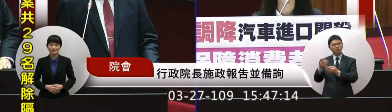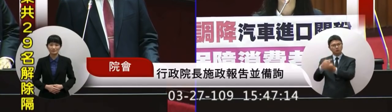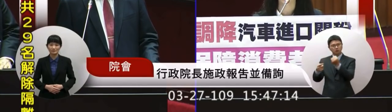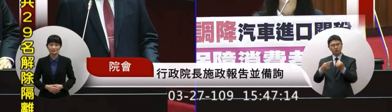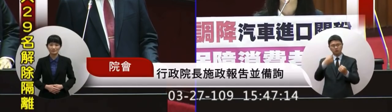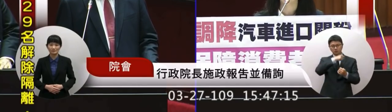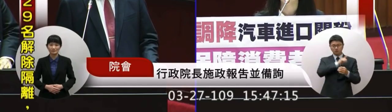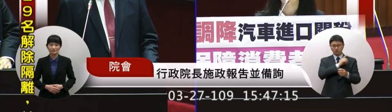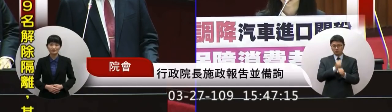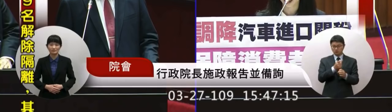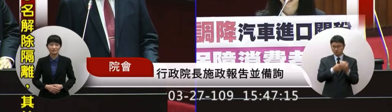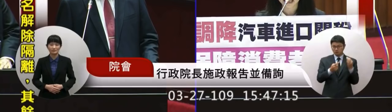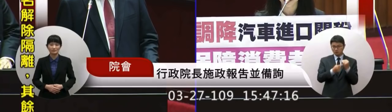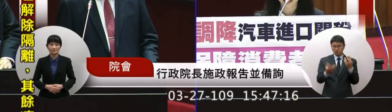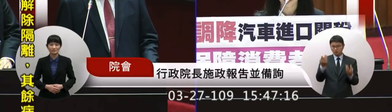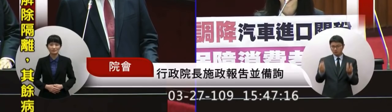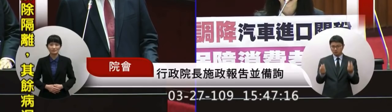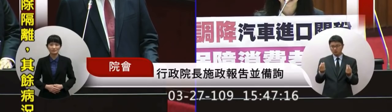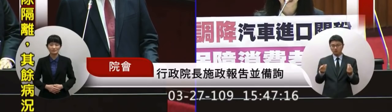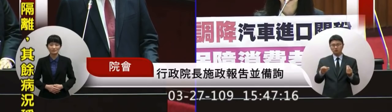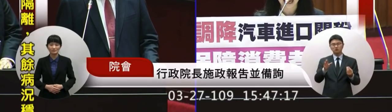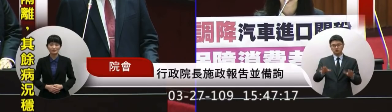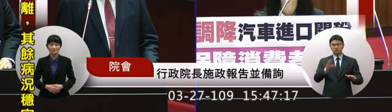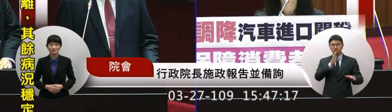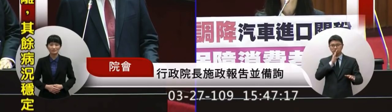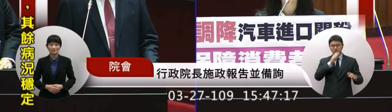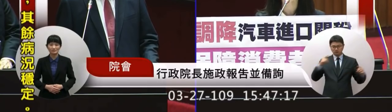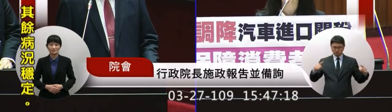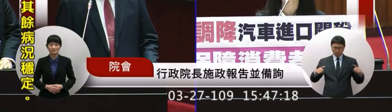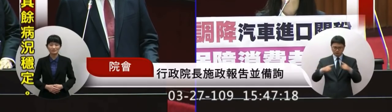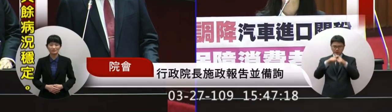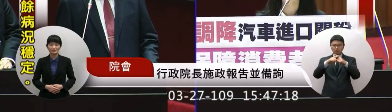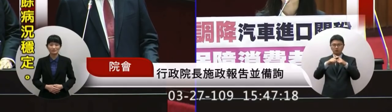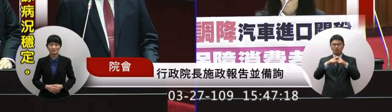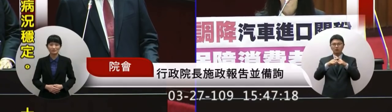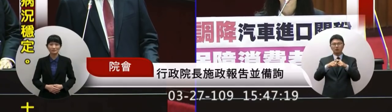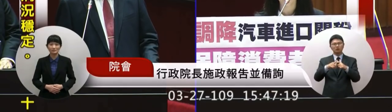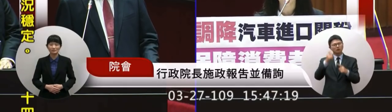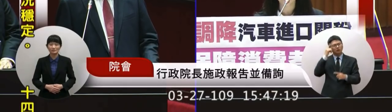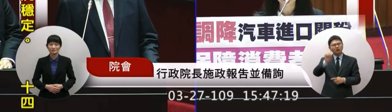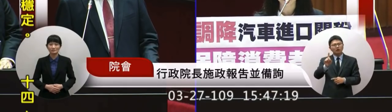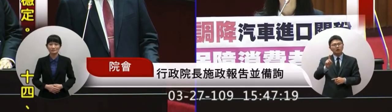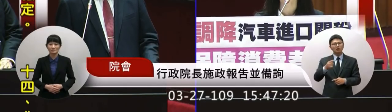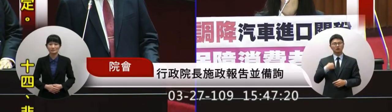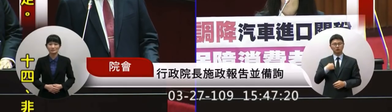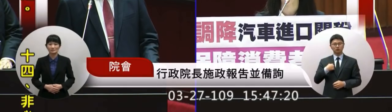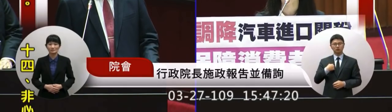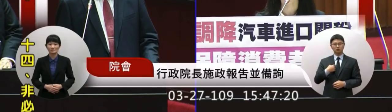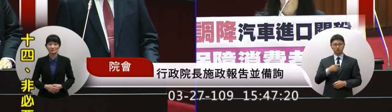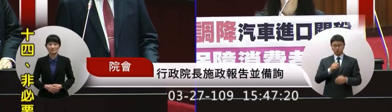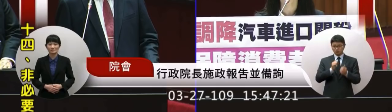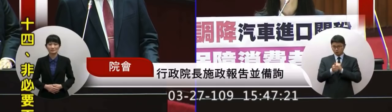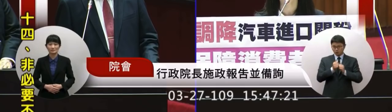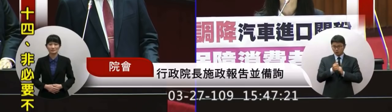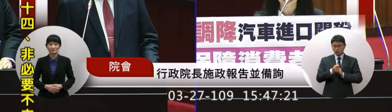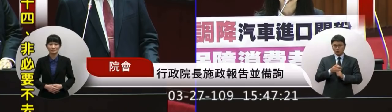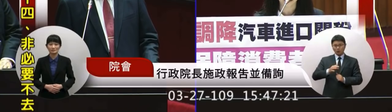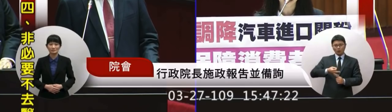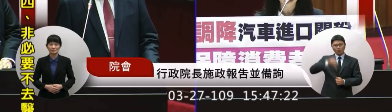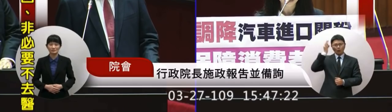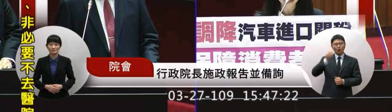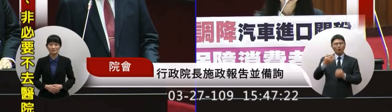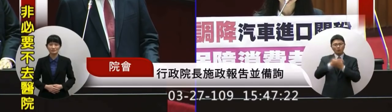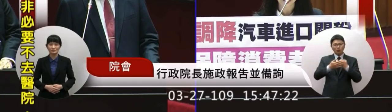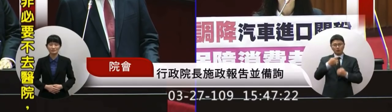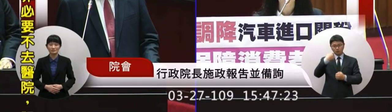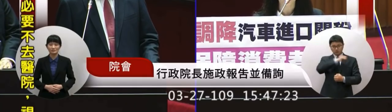说我们进口车跟国产车已经呈现死亡交叉。那在这样的情况之下，我们用这么高的税率在保护我们的国产